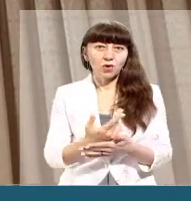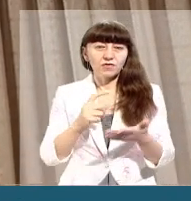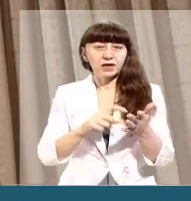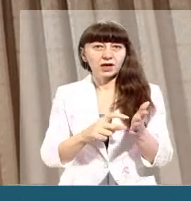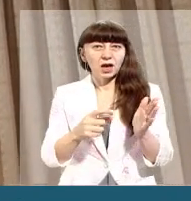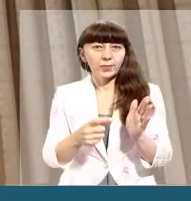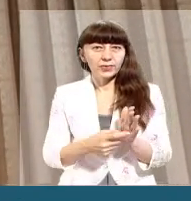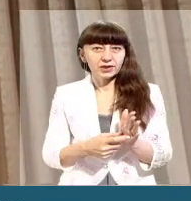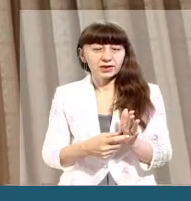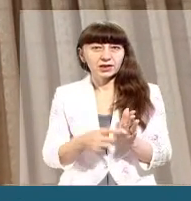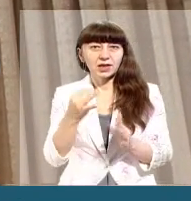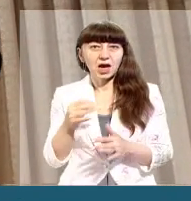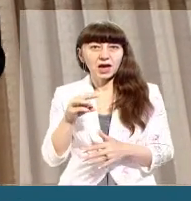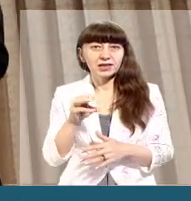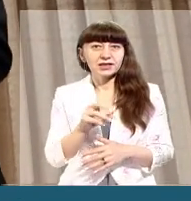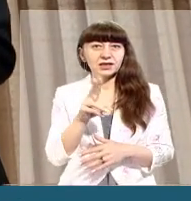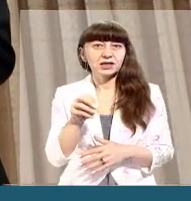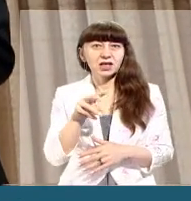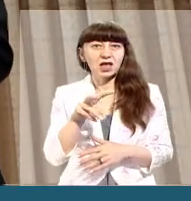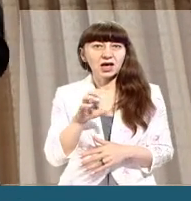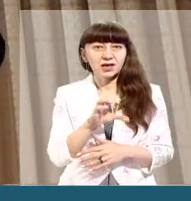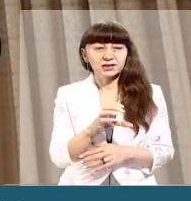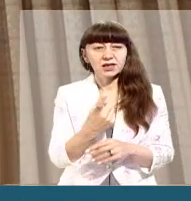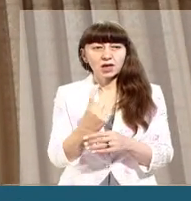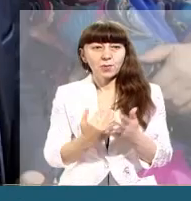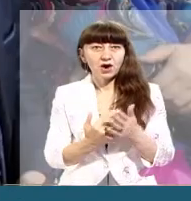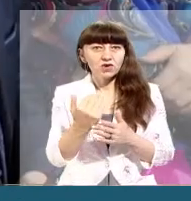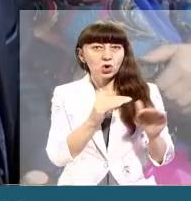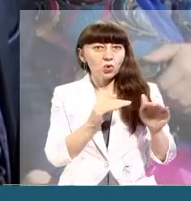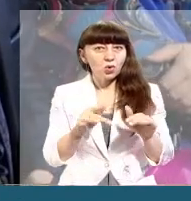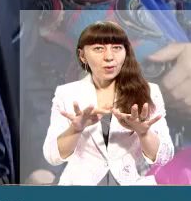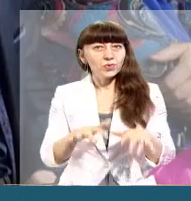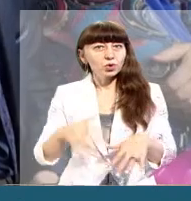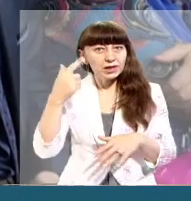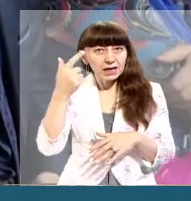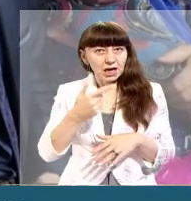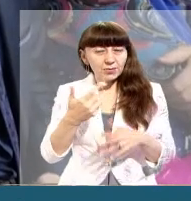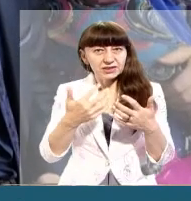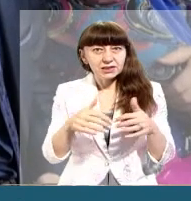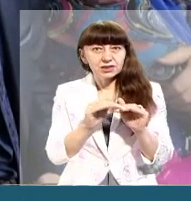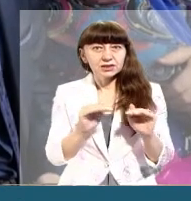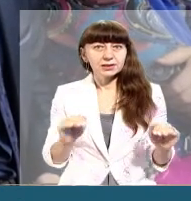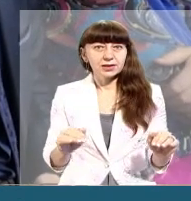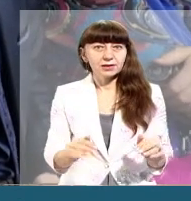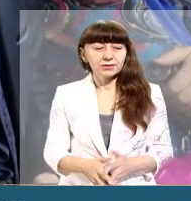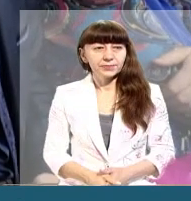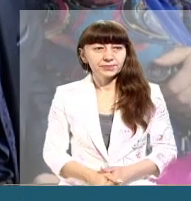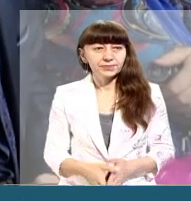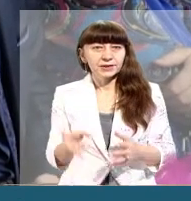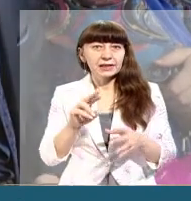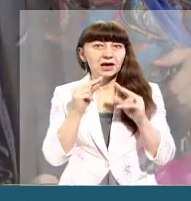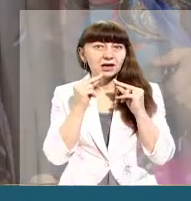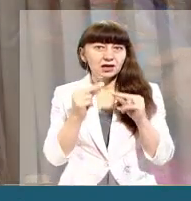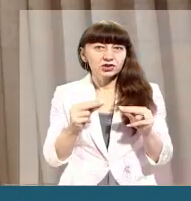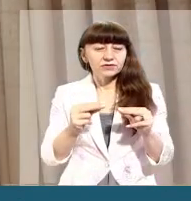и модификационные IT-классы, что позволяет повысить уровень компьютерной грамотности среди школьников. Для качественного